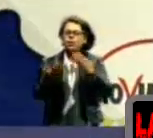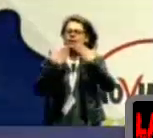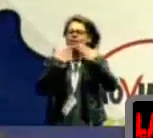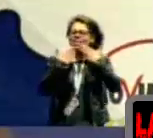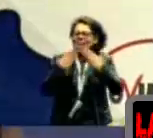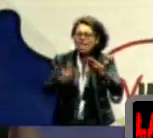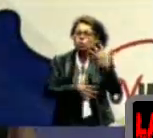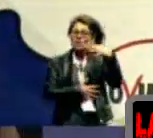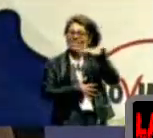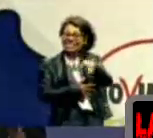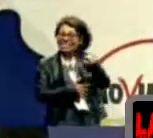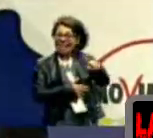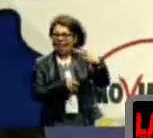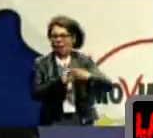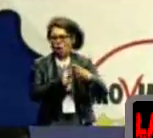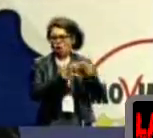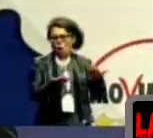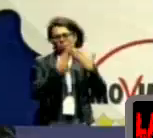Roma